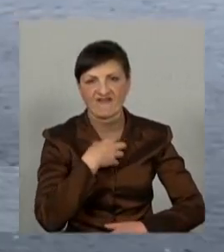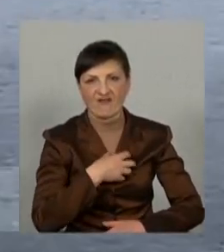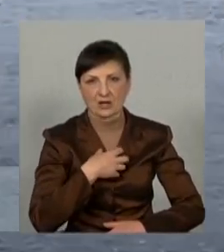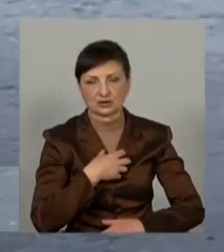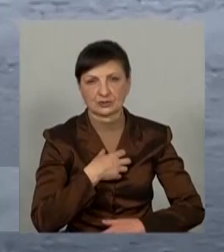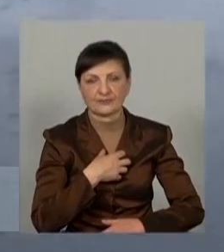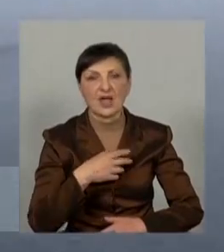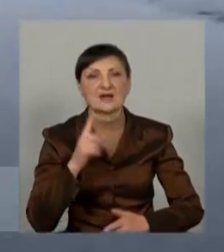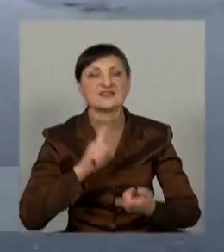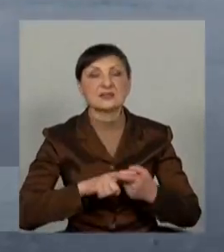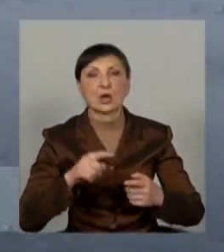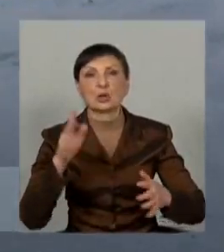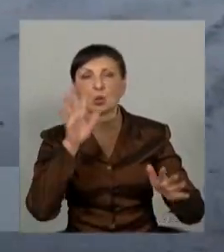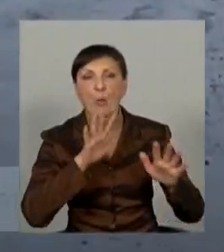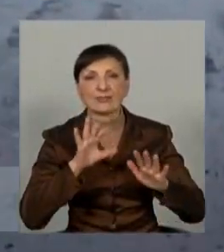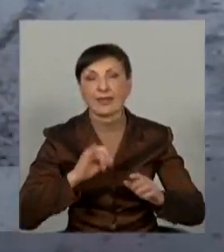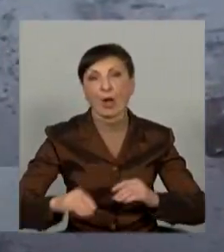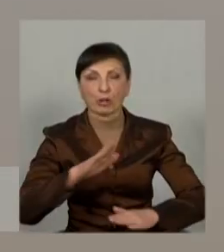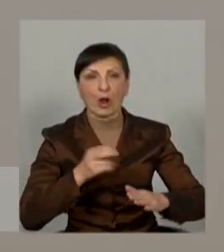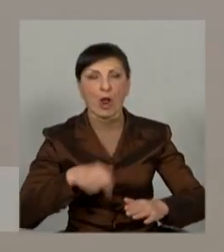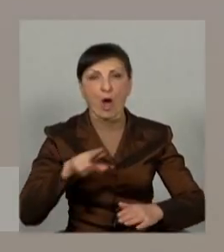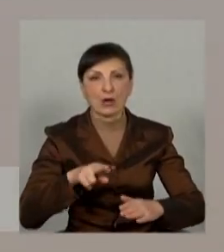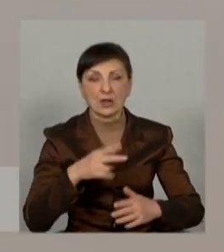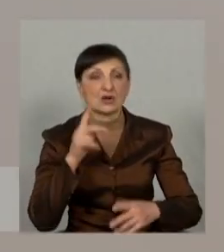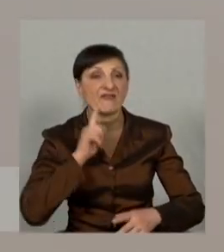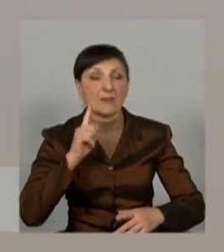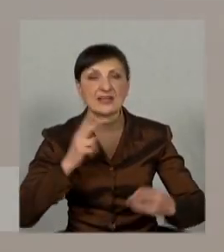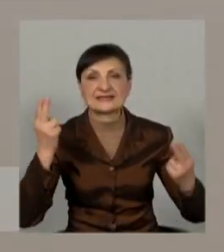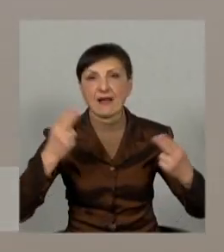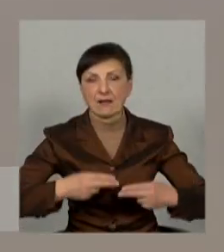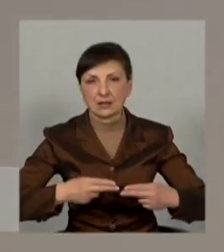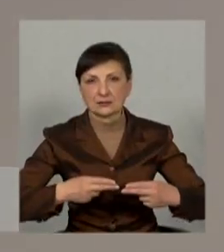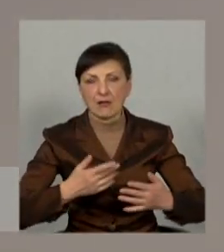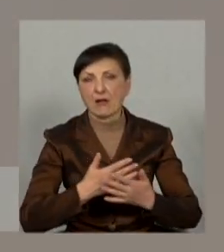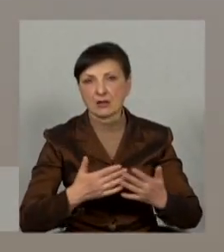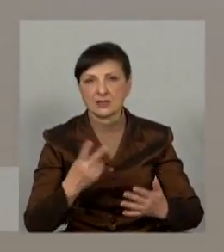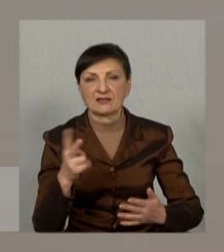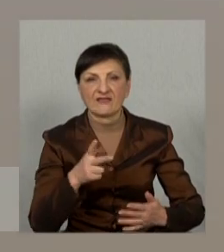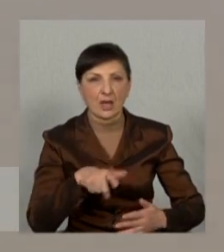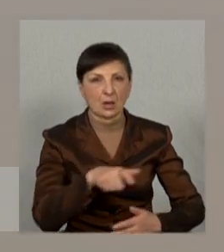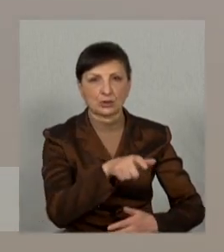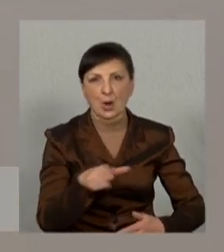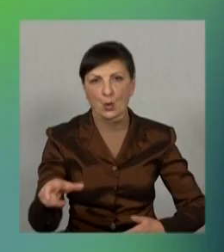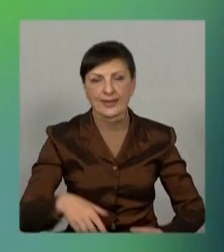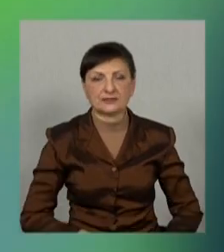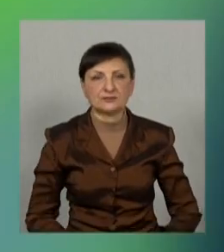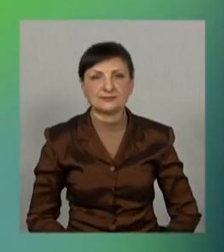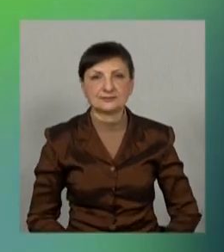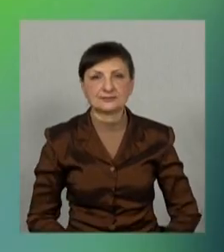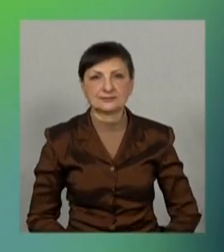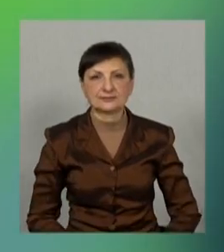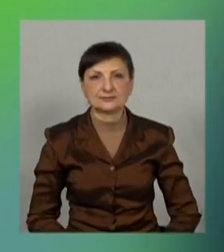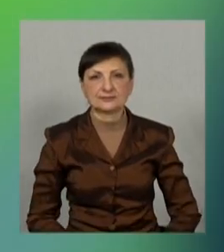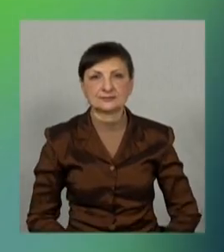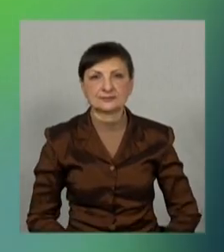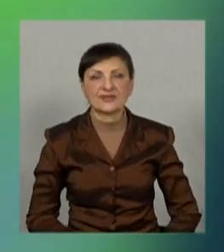В связи с туманом и гололедом в регионе временно закрыты трассы Улан-Созак-Екпенде и Шаян-Шолак-Корган.